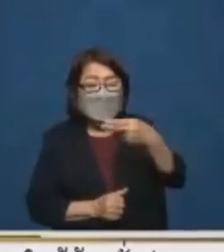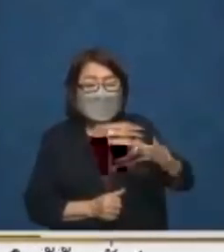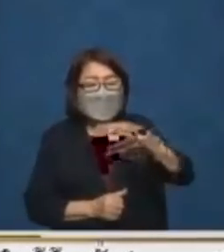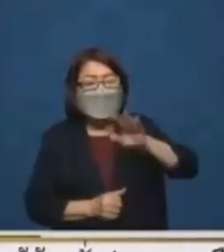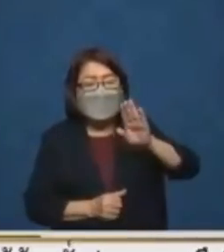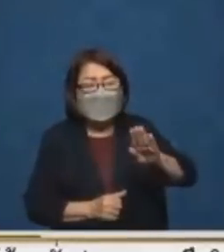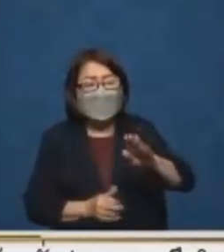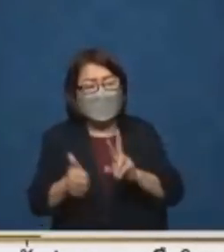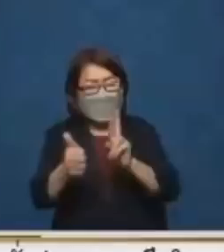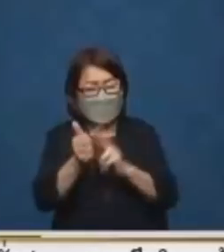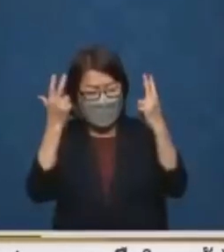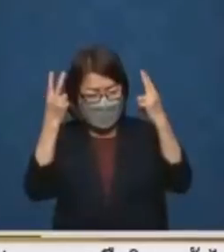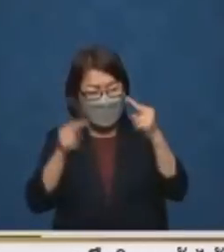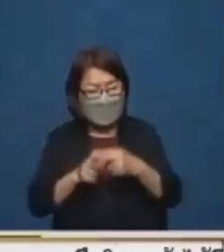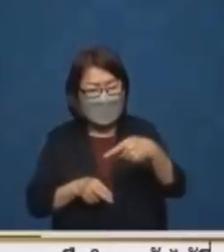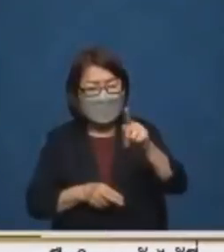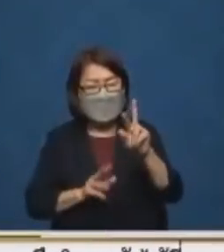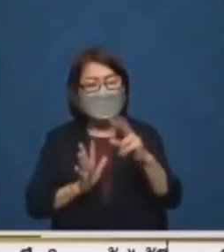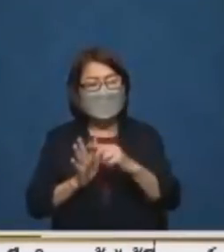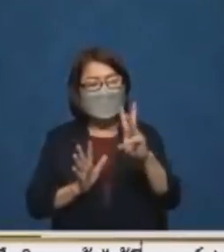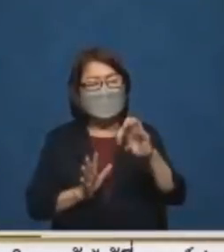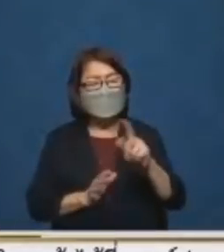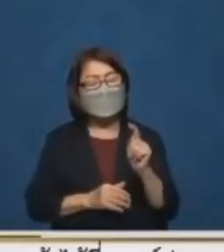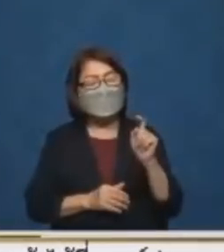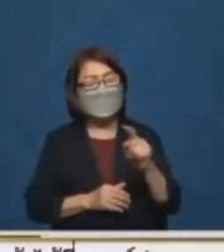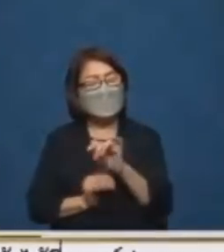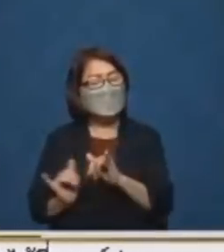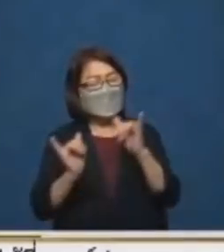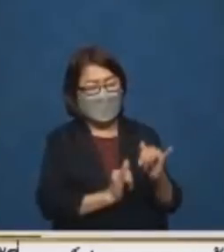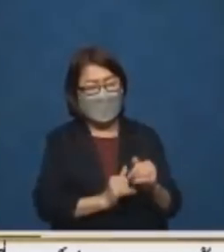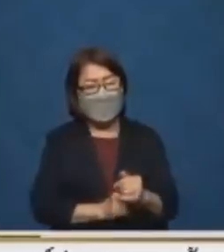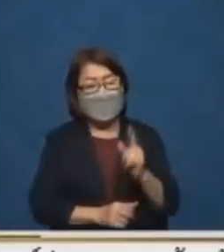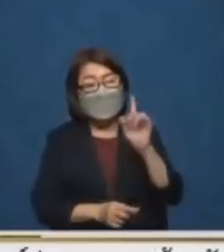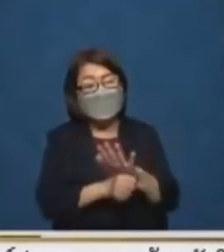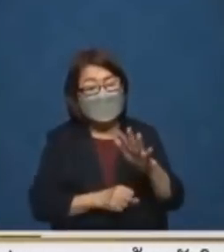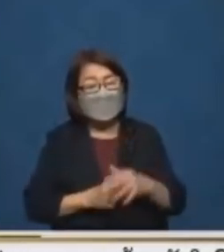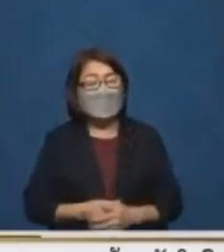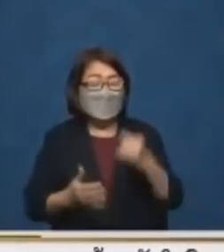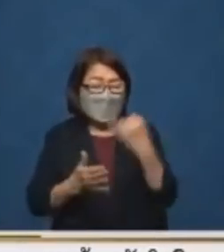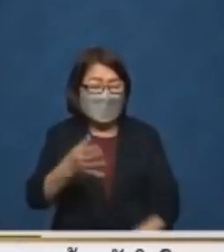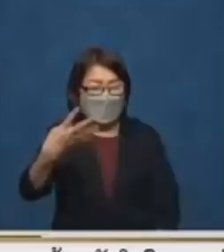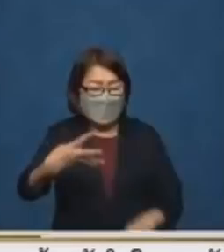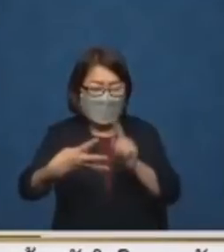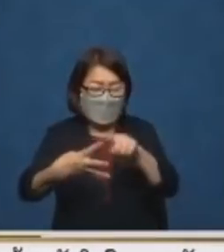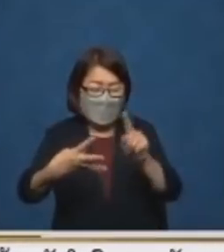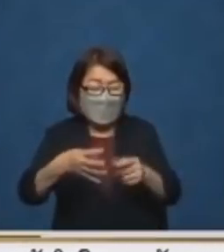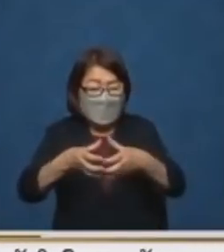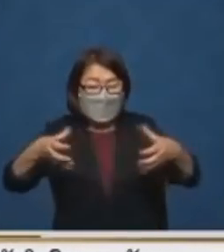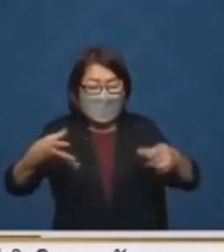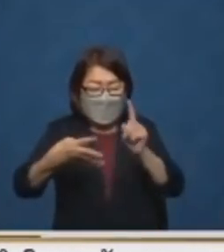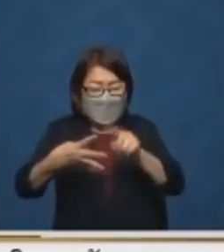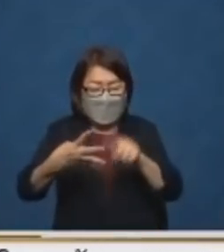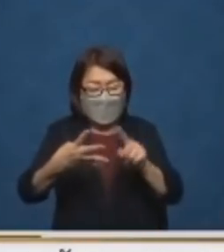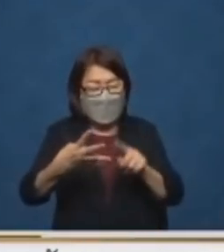ระวิทภูริ popularท่านเองท่ประทานครับความลมเหลw ทั้ง 4 คาสเตอร์เป็นต้นตอ